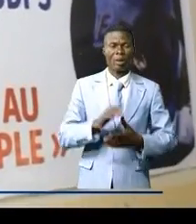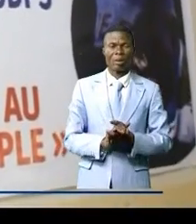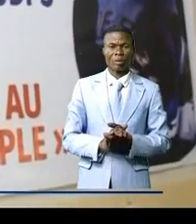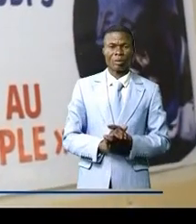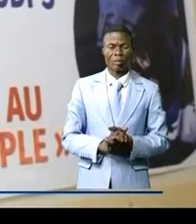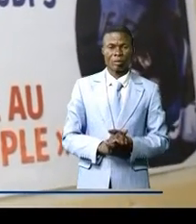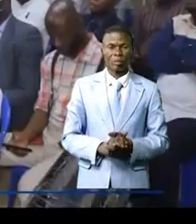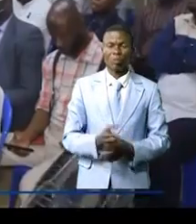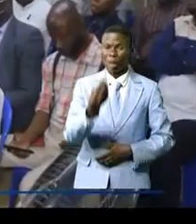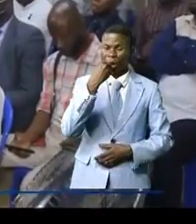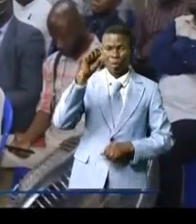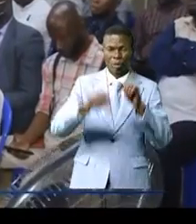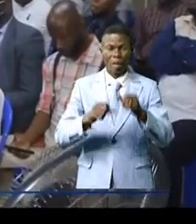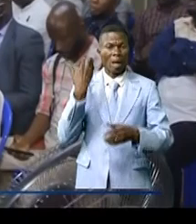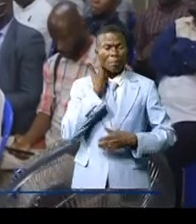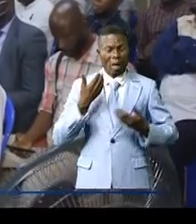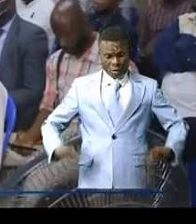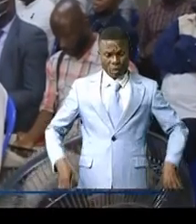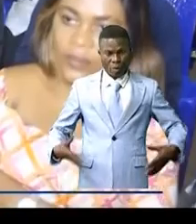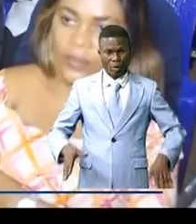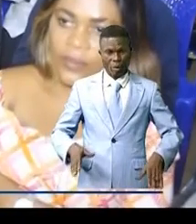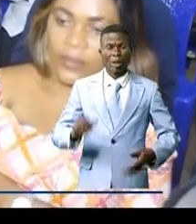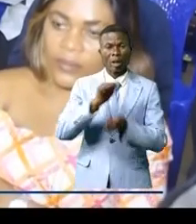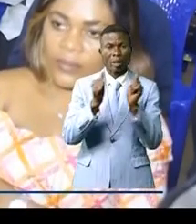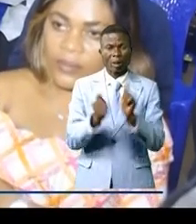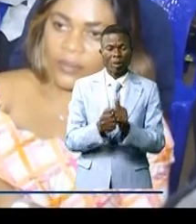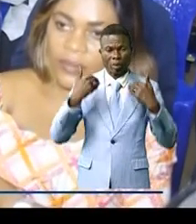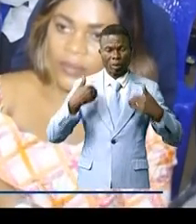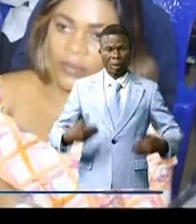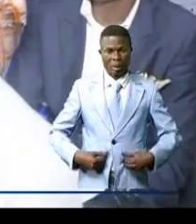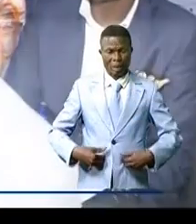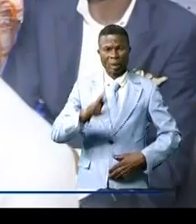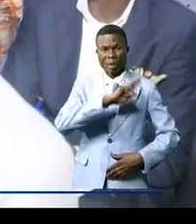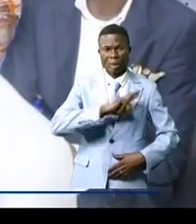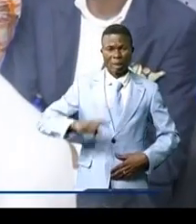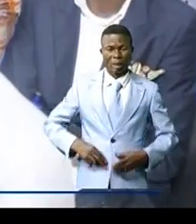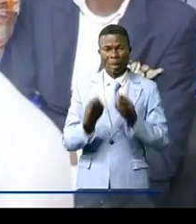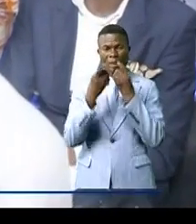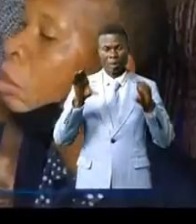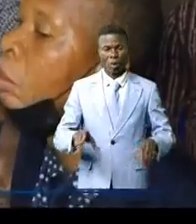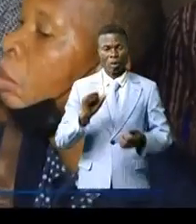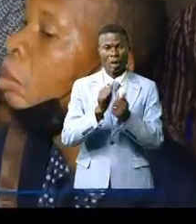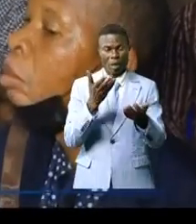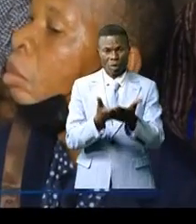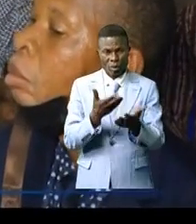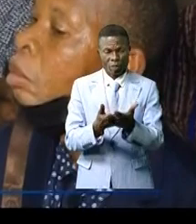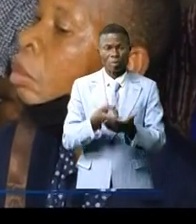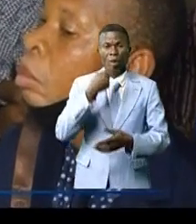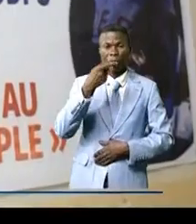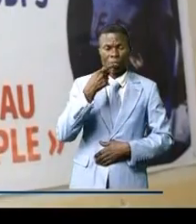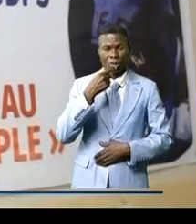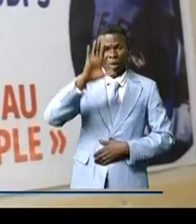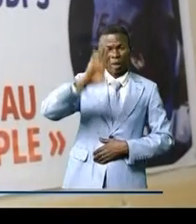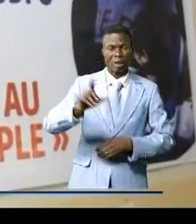La malnutrition et le diabète font partie des problèmes de santé publique en République démocratique du Congo. Cette question était au centre de la